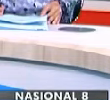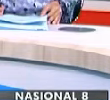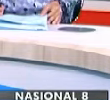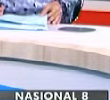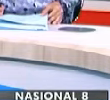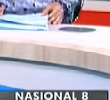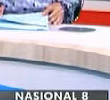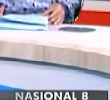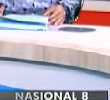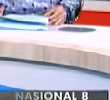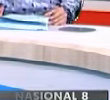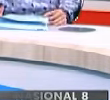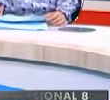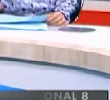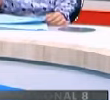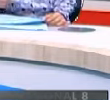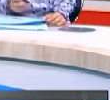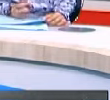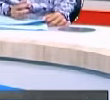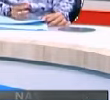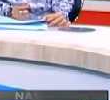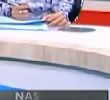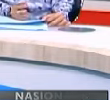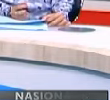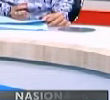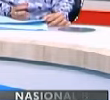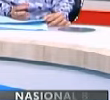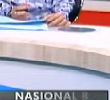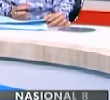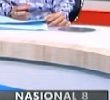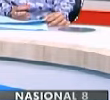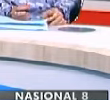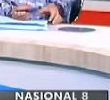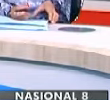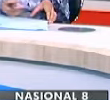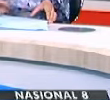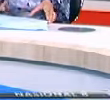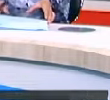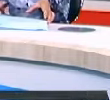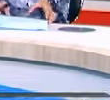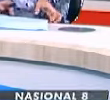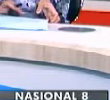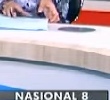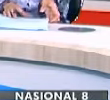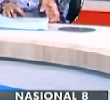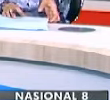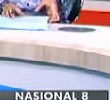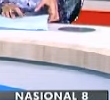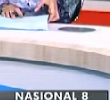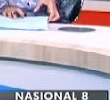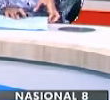norliana Zulkifli teruskan menonton tv1 Assalamualaikum salam 1 Malaysia teruskan